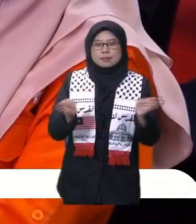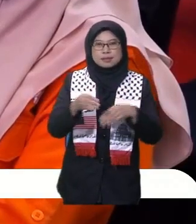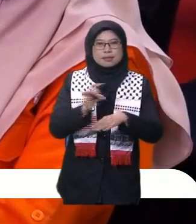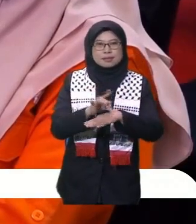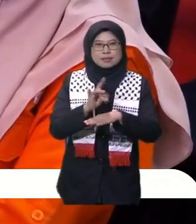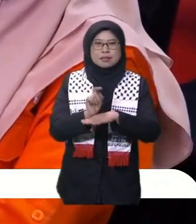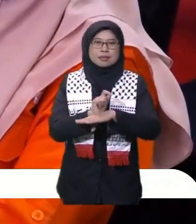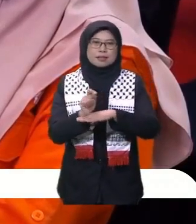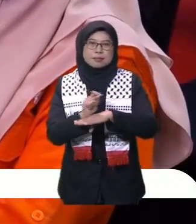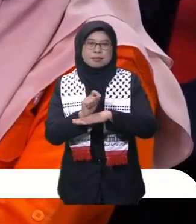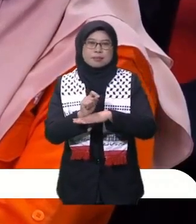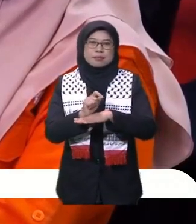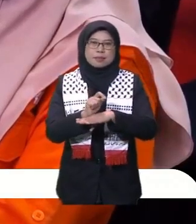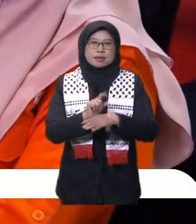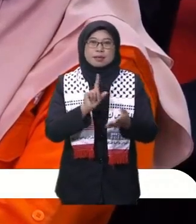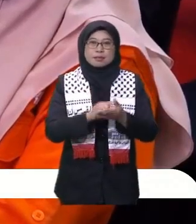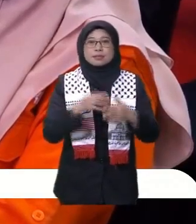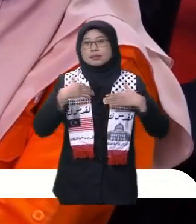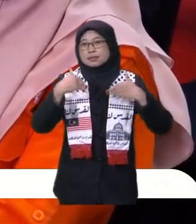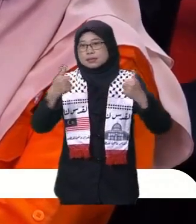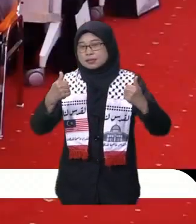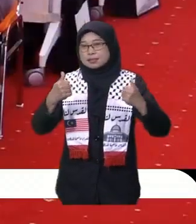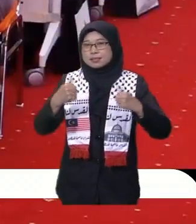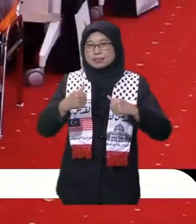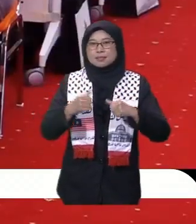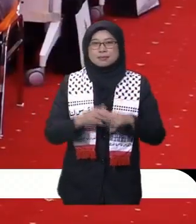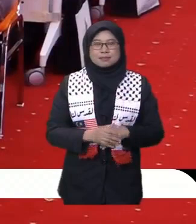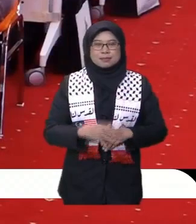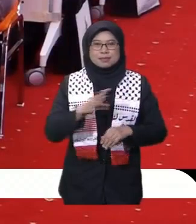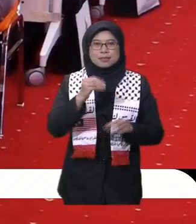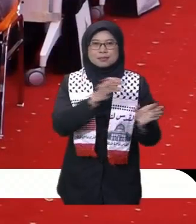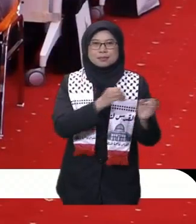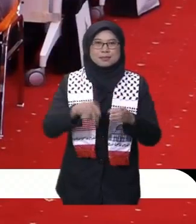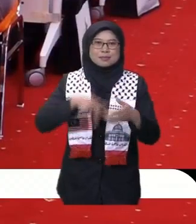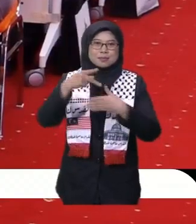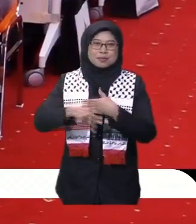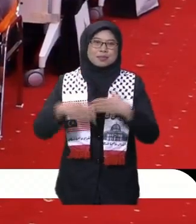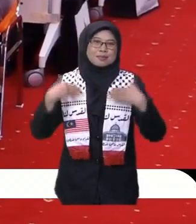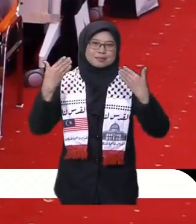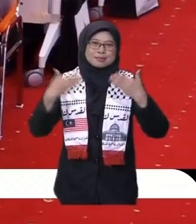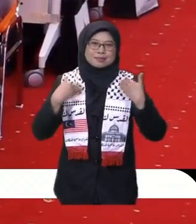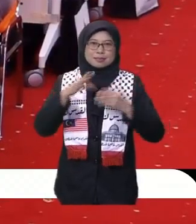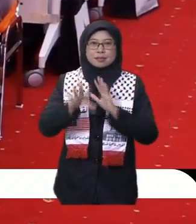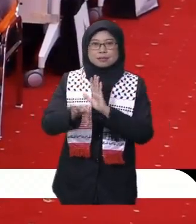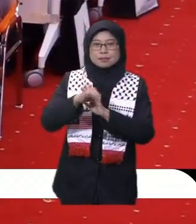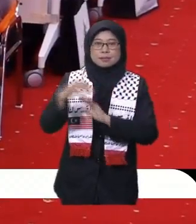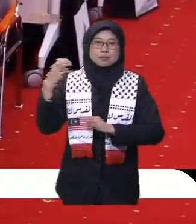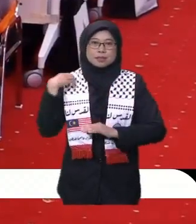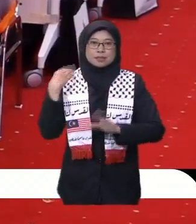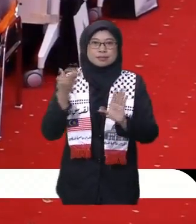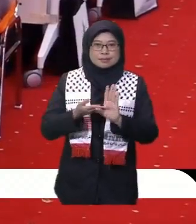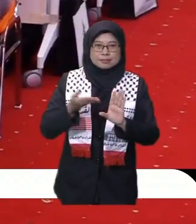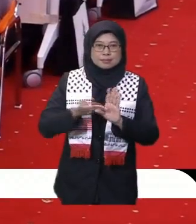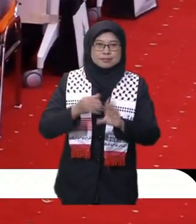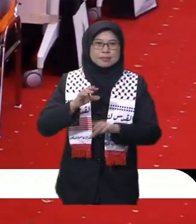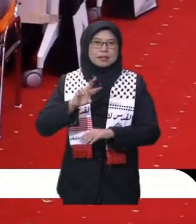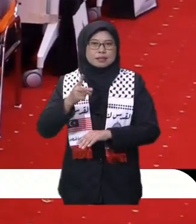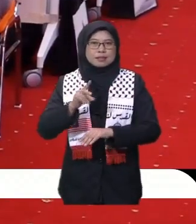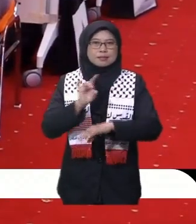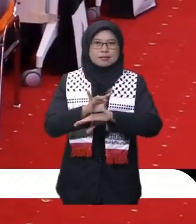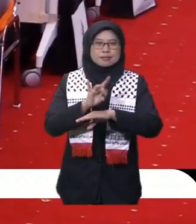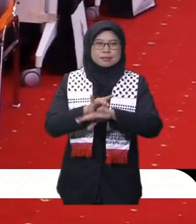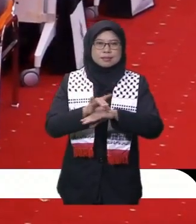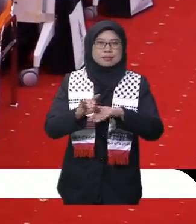bilik terapi sudut Mida sihat atau healing corner serta menganjurkan program kesejahteraan dan melantik pegawai psikologi atau kaunselor